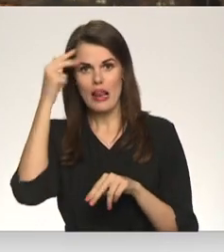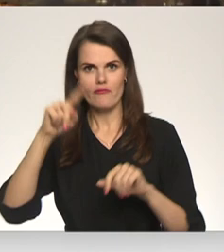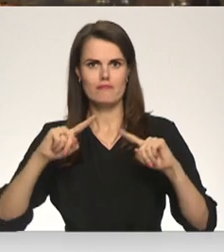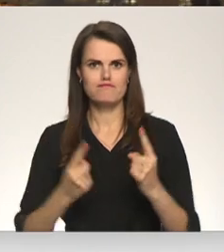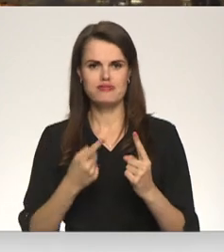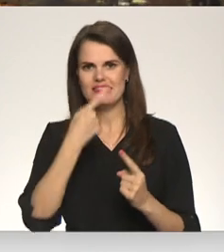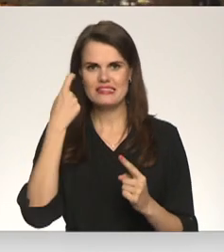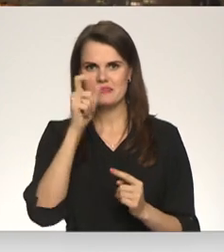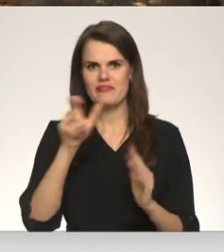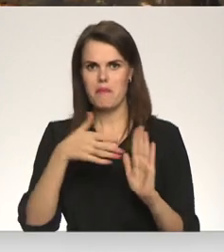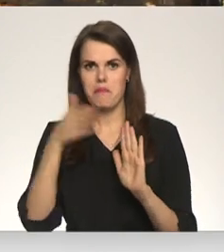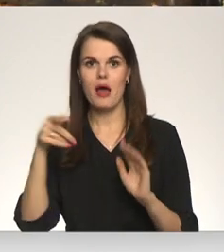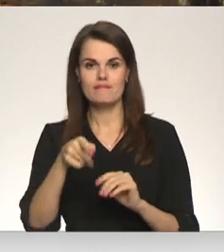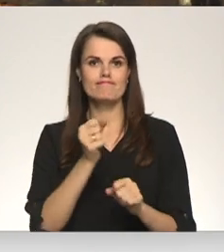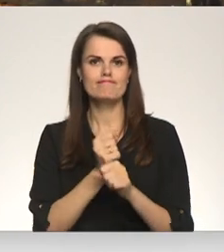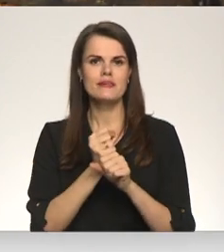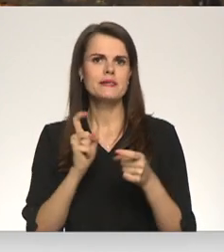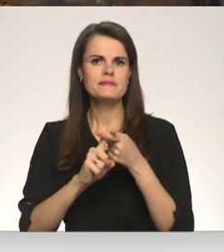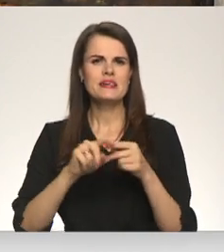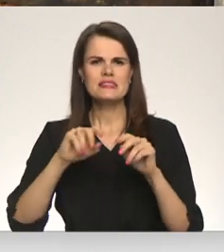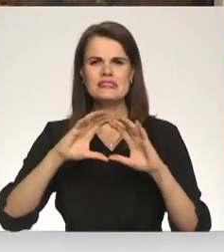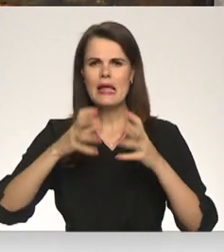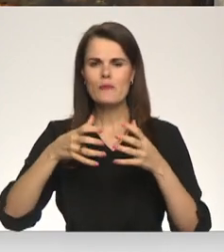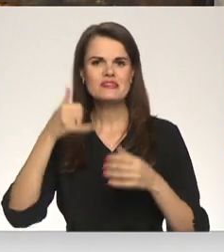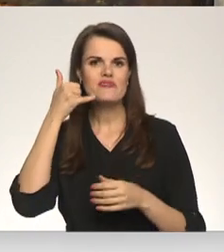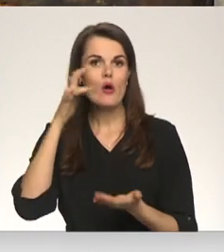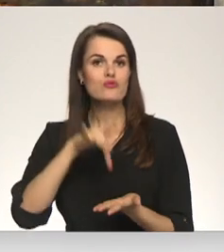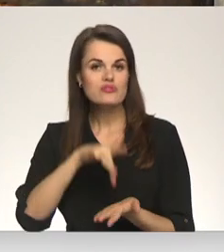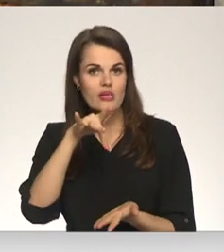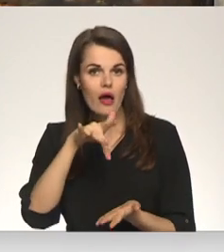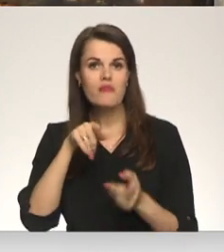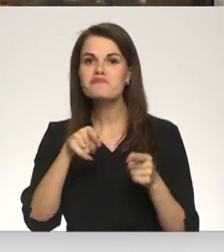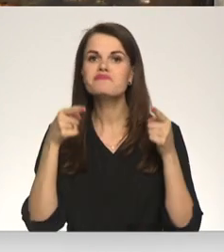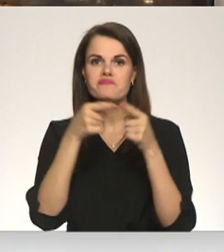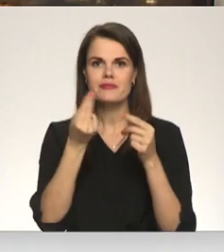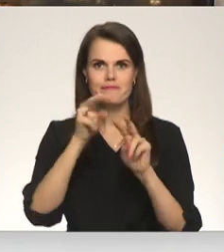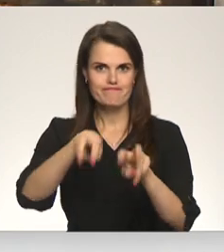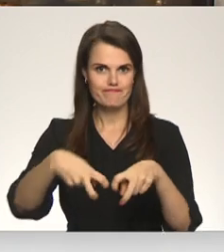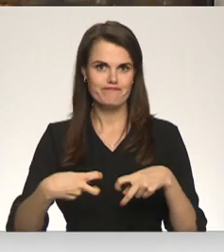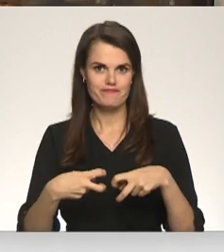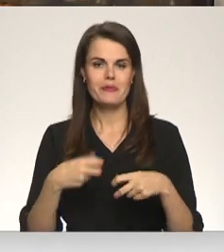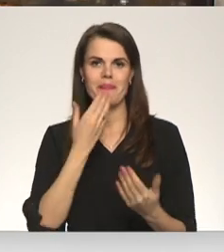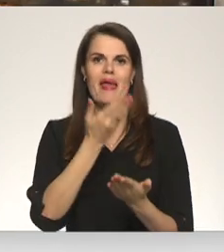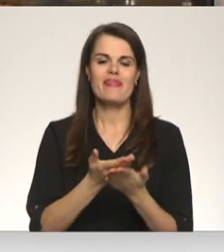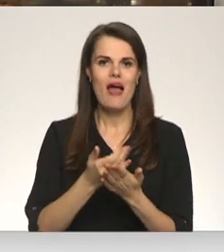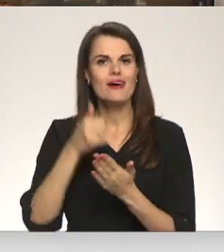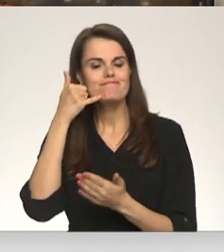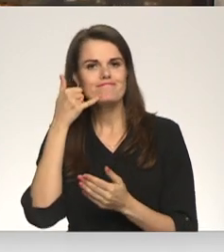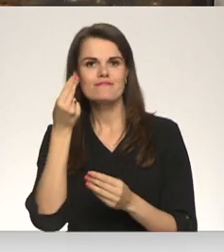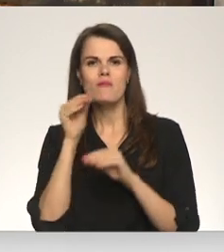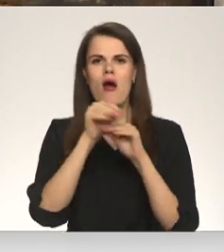100 cilvēki, kuri darbība saistīta ar starptautisku zvanu centru. Tā mērķis bija naudas izkrāpšana, piedāvājot to